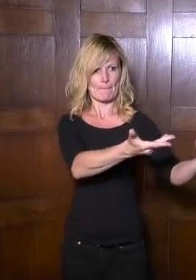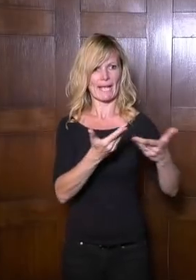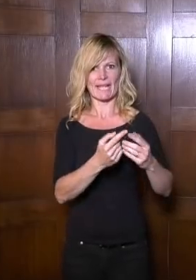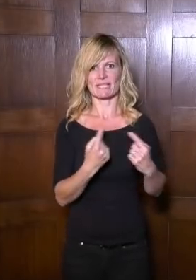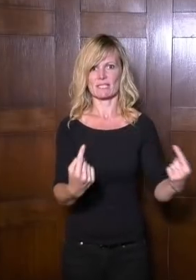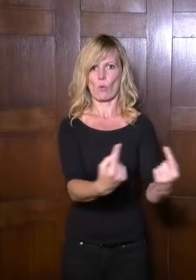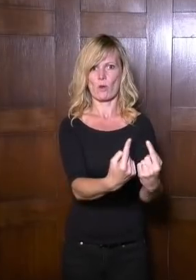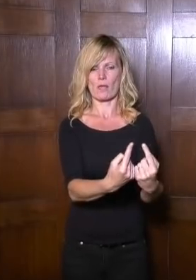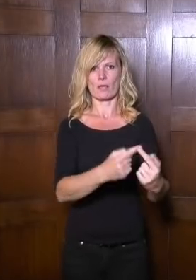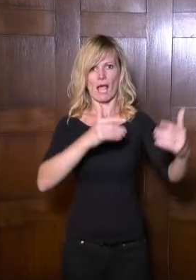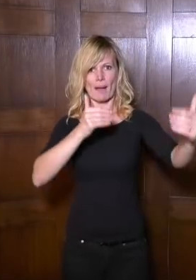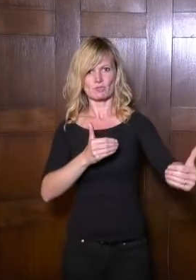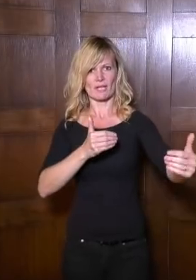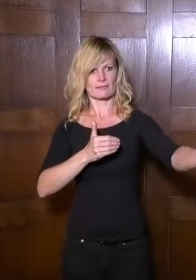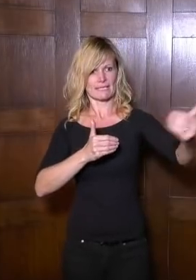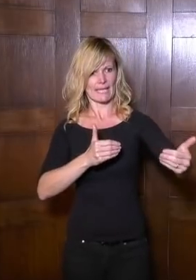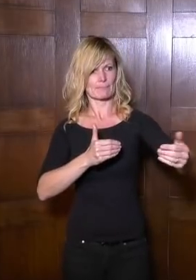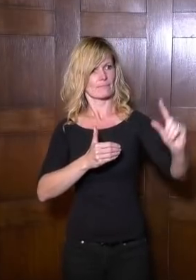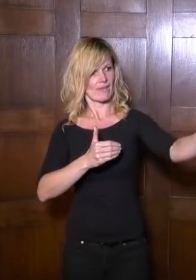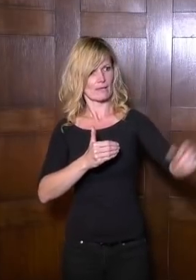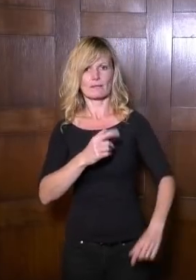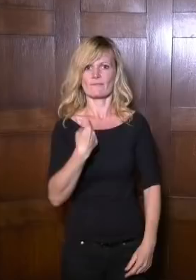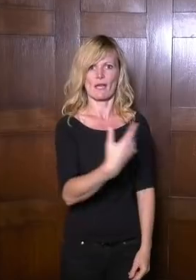alle, ich nehme das jetzt mal raus, für alle sächsische